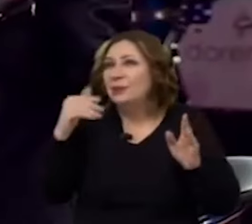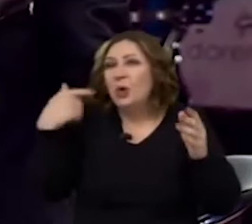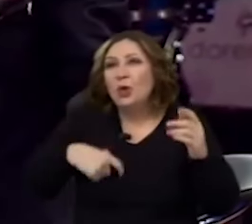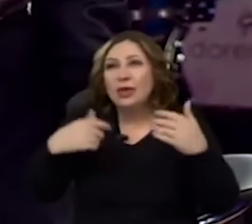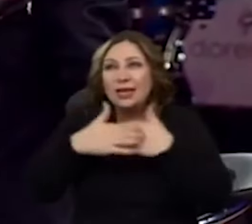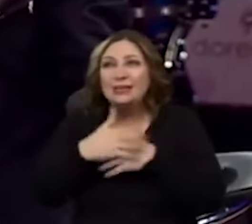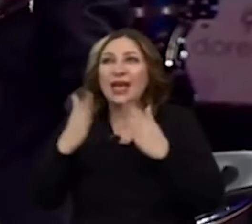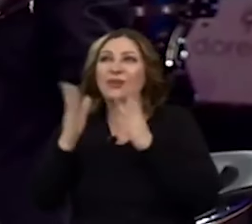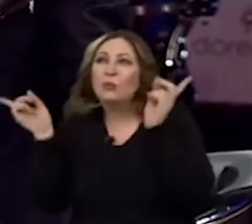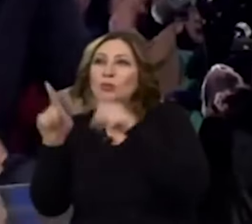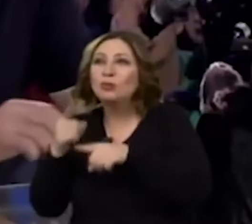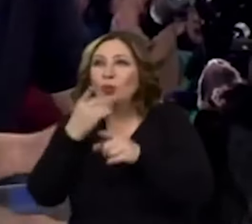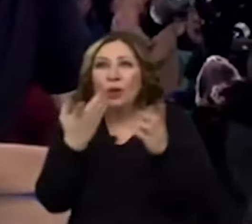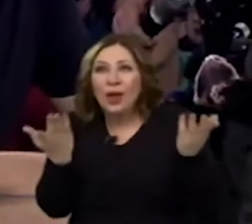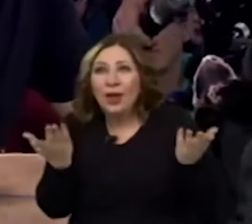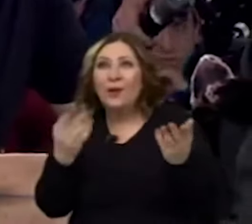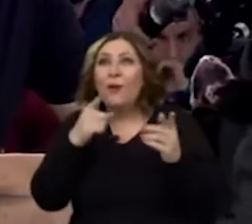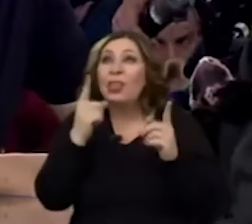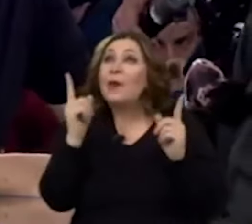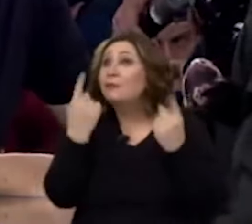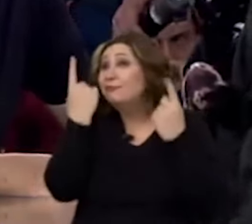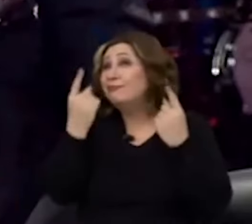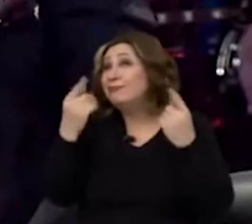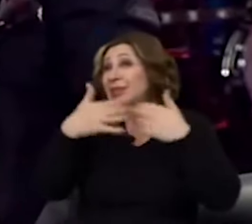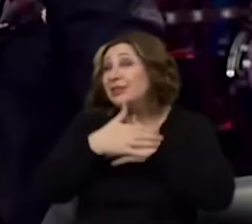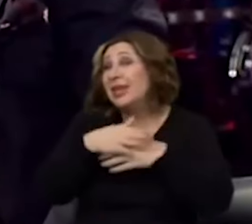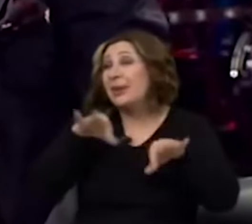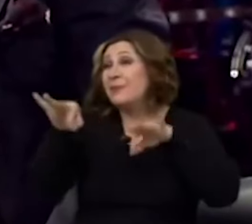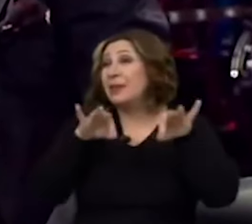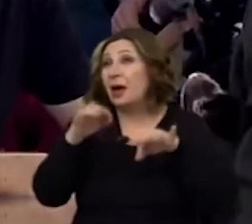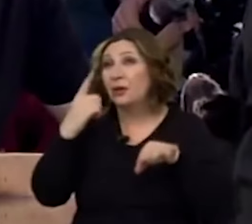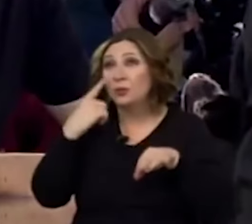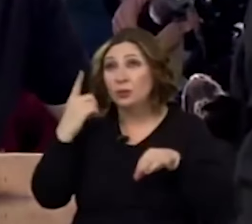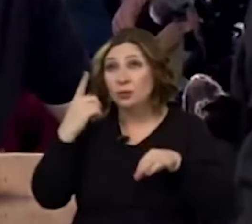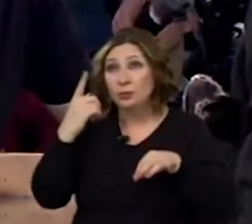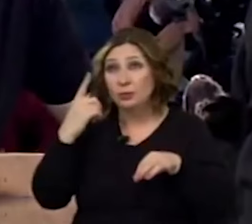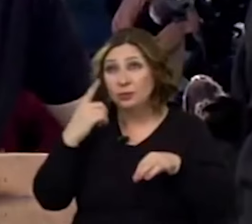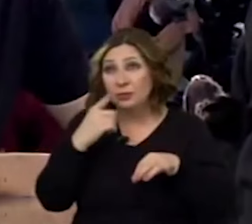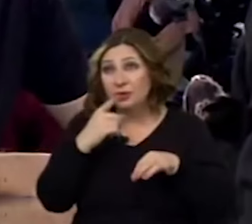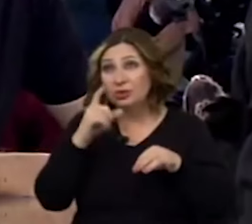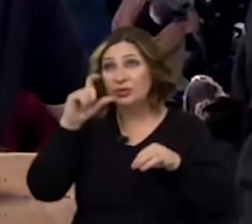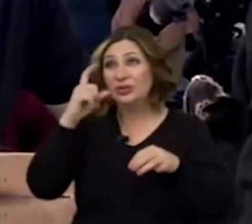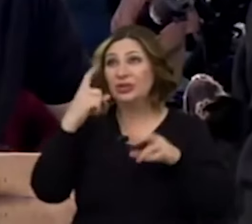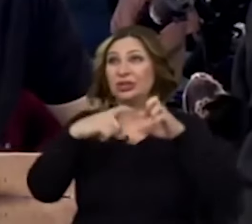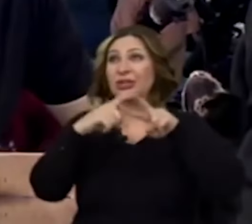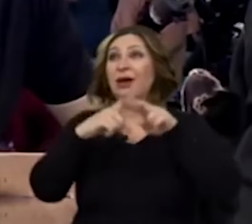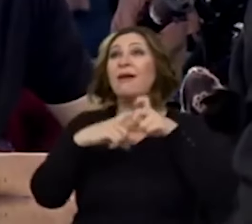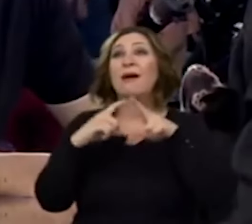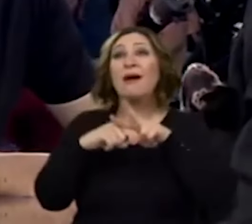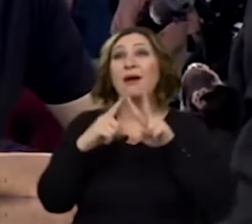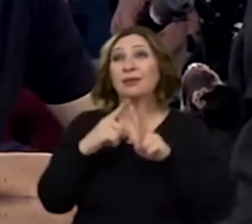evde mevde buluşuyoruz. Ne? İşte onlar öyle bir gece tasarlamışlar. Neresi bu? Atatürk Kültür Merkezi mi? Burası Çırağan.